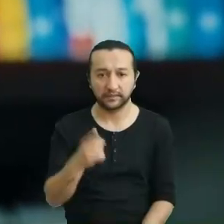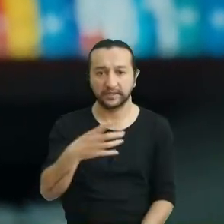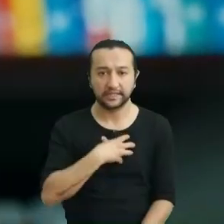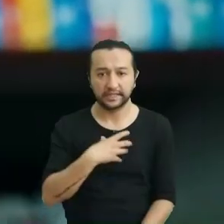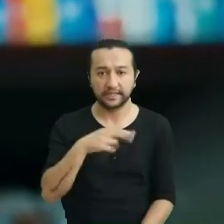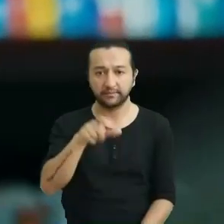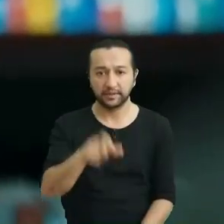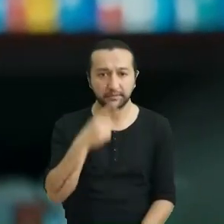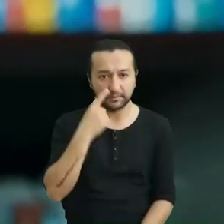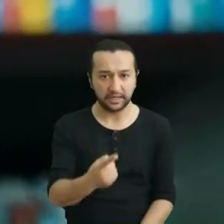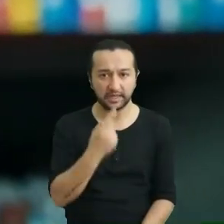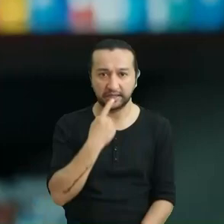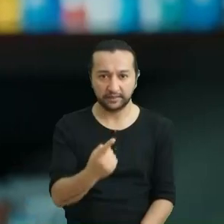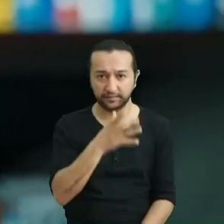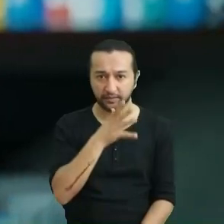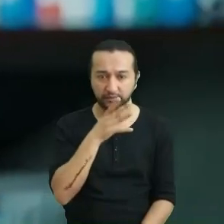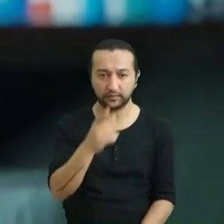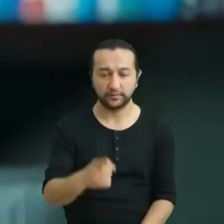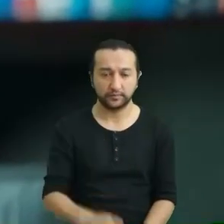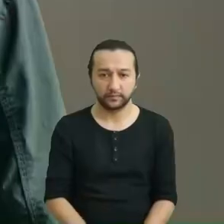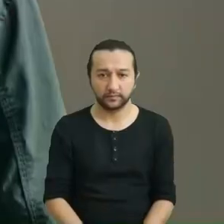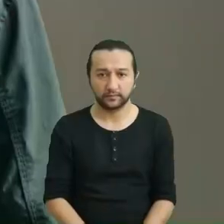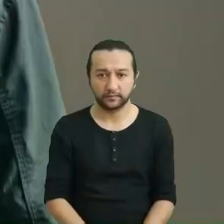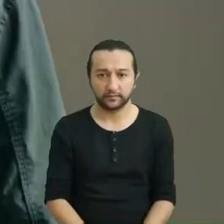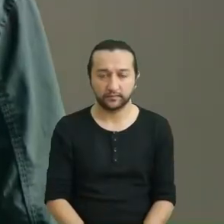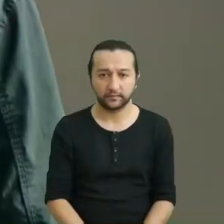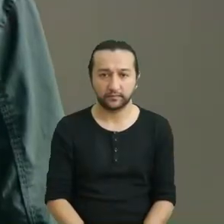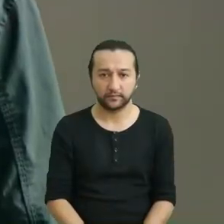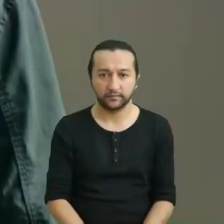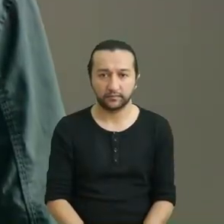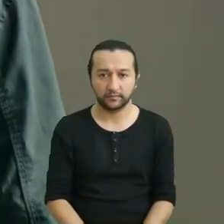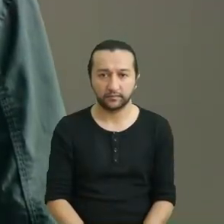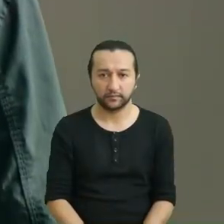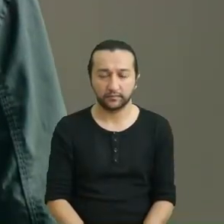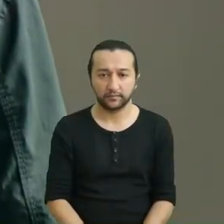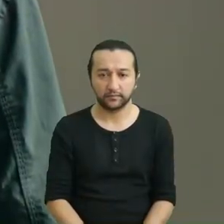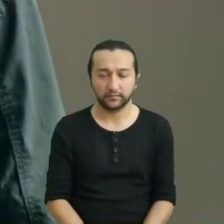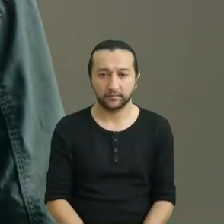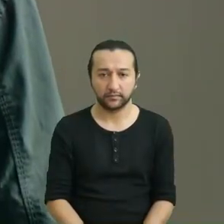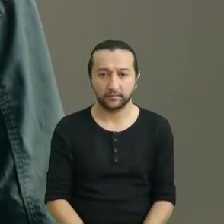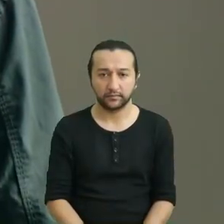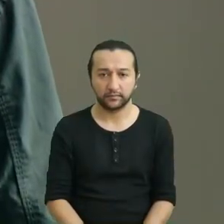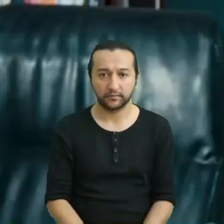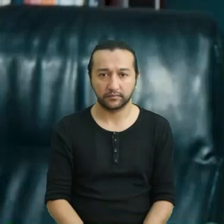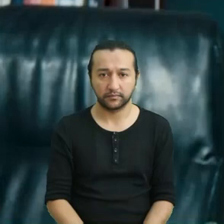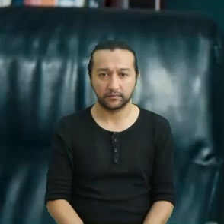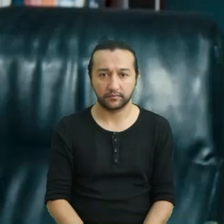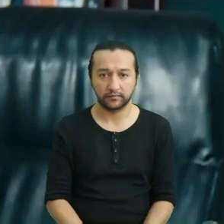Kendin gibi bak demedim mi sana? Devran'ın sıkkın ifadesi yüzünden kaşlarının arasında çizgiler